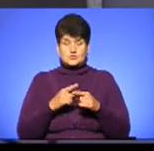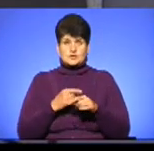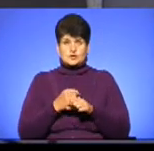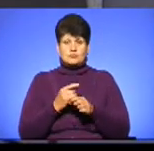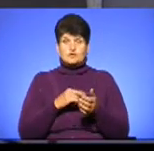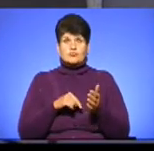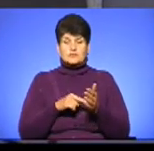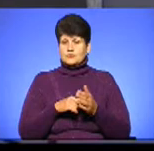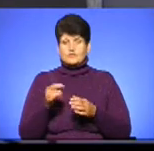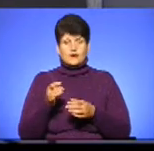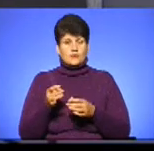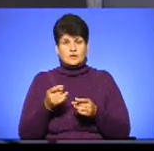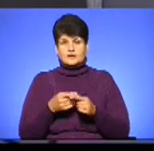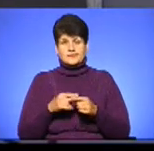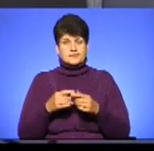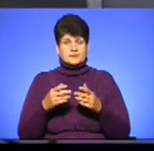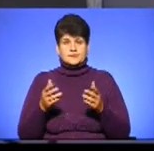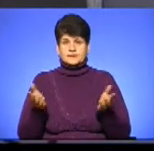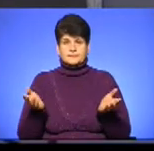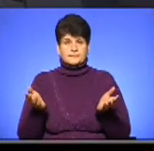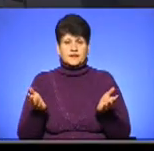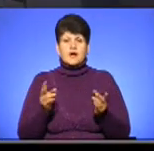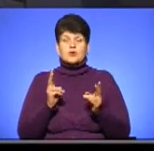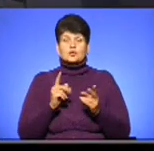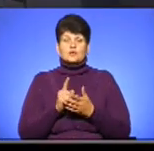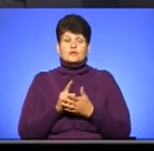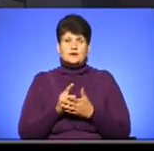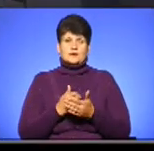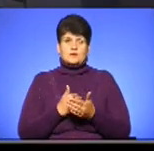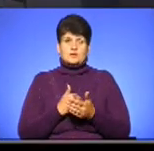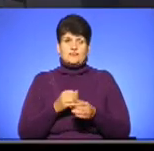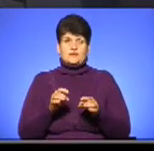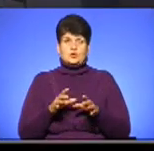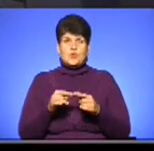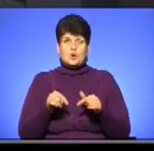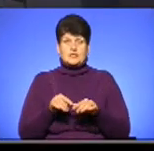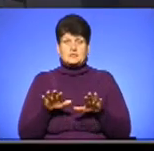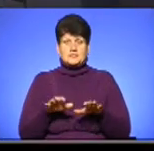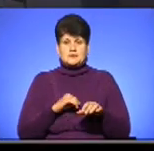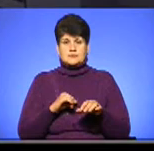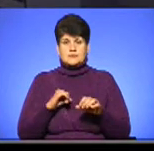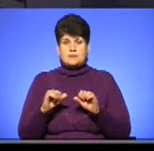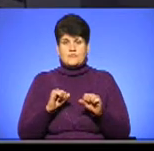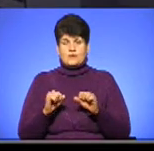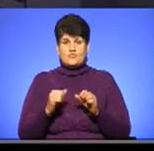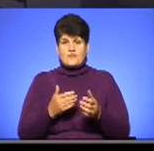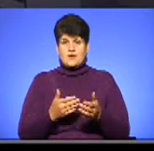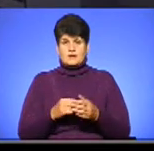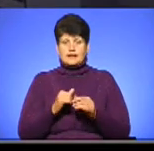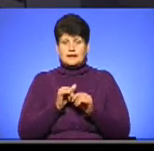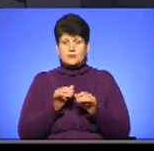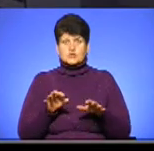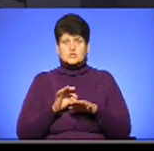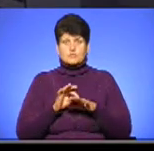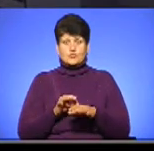в районах це... Значить, я наскільки знаю, а хто має ініціювати вирішення цієї проблеми? Органи місцевого самоврядування, звичайно, що так. Не можна